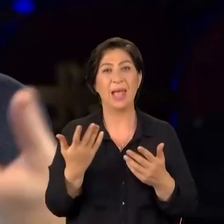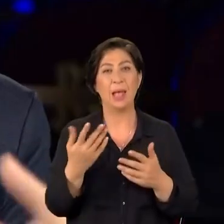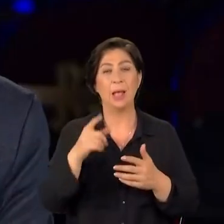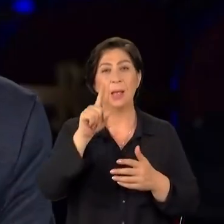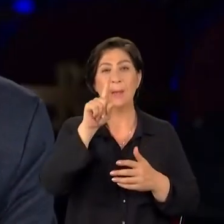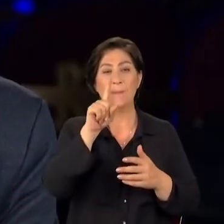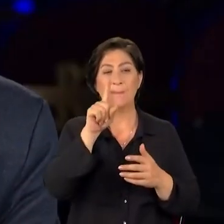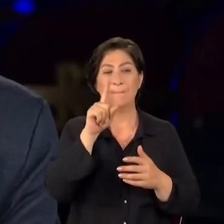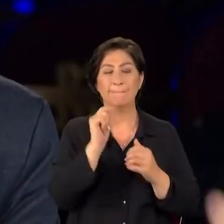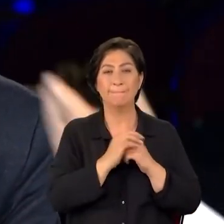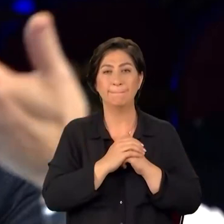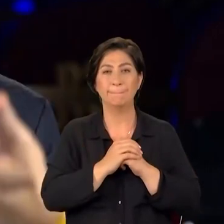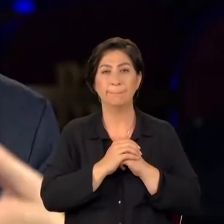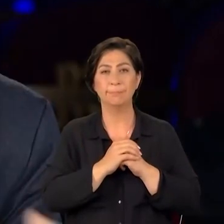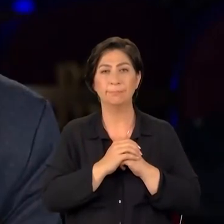bir kesim